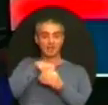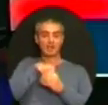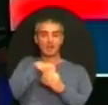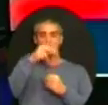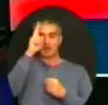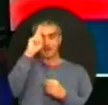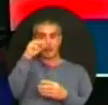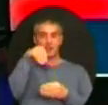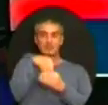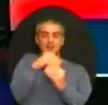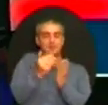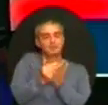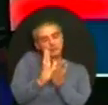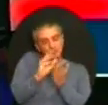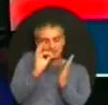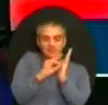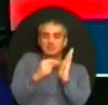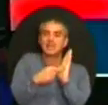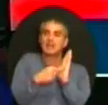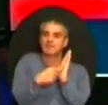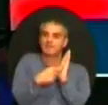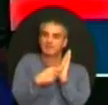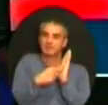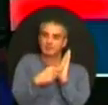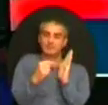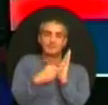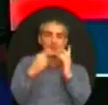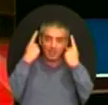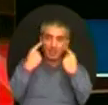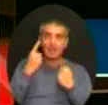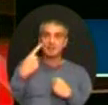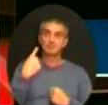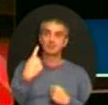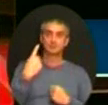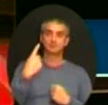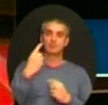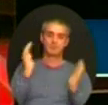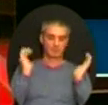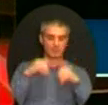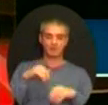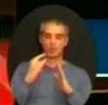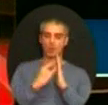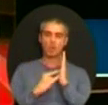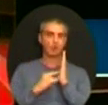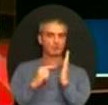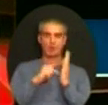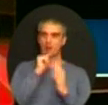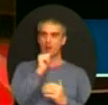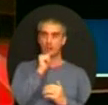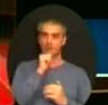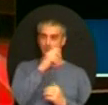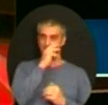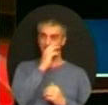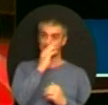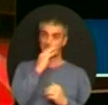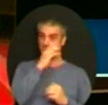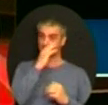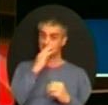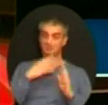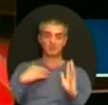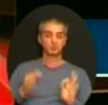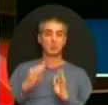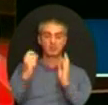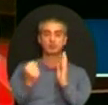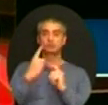אילת, להחריג אותה בסעיף הזה, ולכן החרדים עצמם הפילו את החוק, כי הם לא רצו ורצו לדחות אותו לשבוע